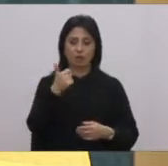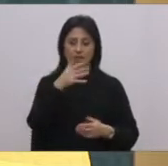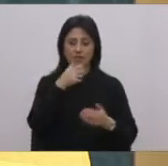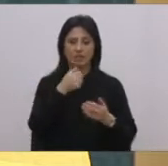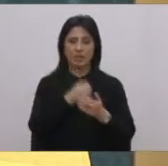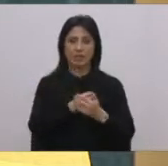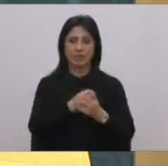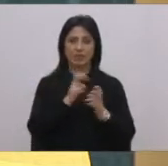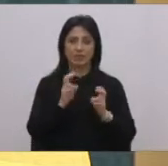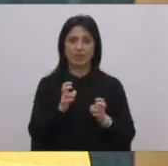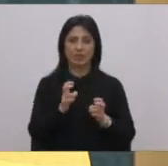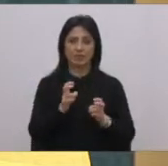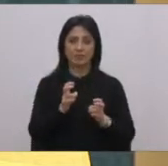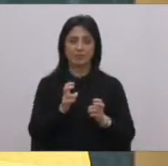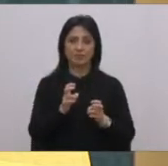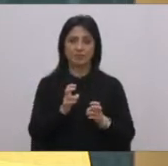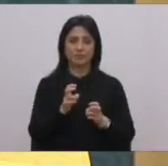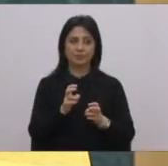წლამდელთა